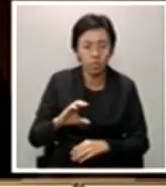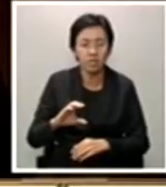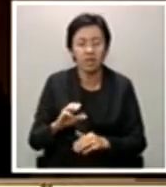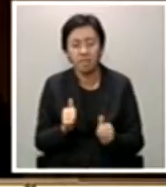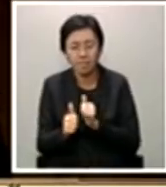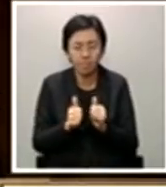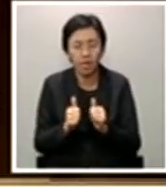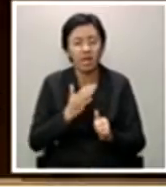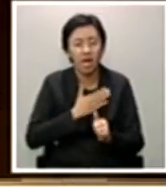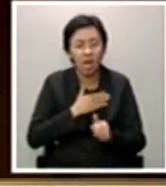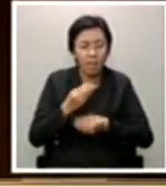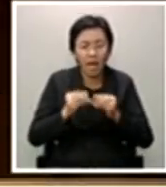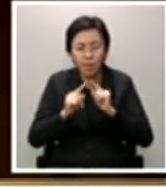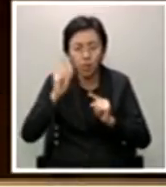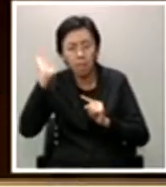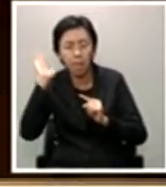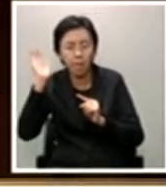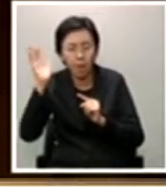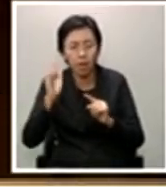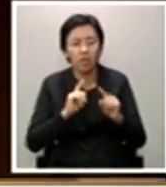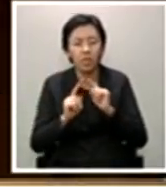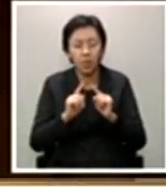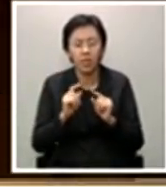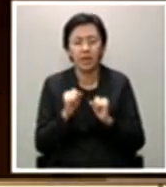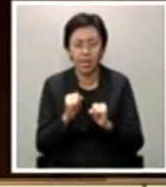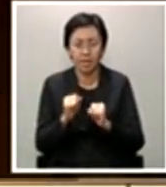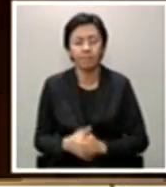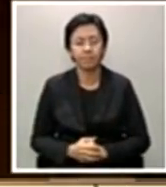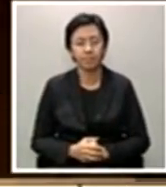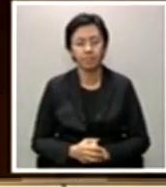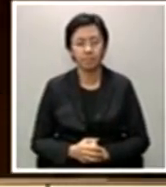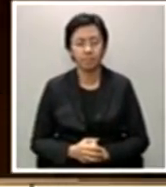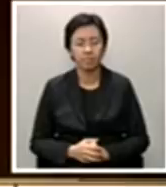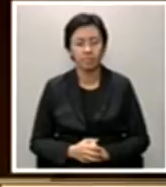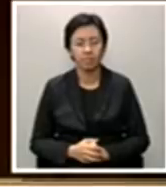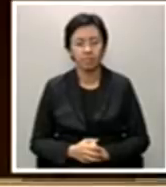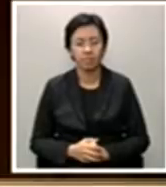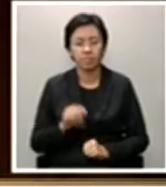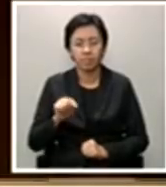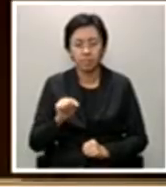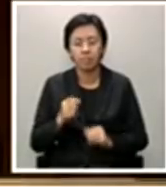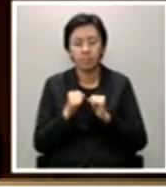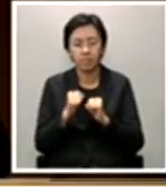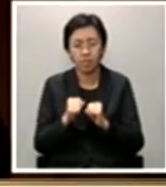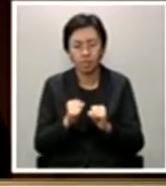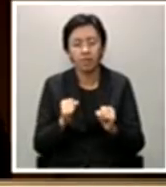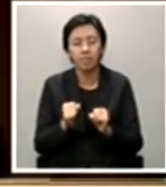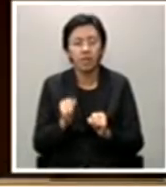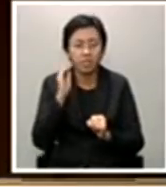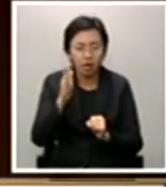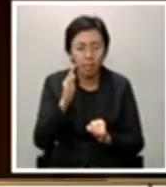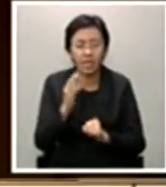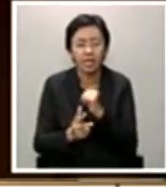เราเอาเรื่องนี้ไปขายจนกระทั่งเราสามารถเกี่ยวกับ GBA ได้ นี่คือความพยายามในการสร้างสิ่งเหล่านี้ภายในเวล